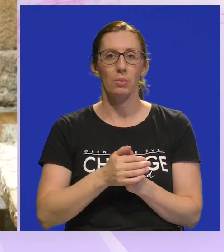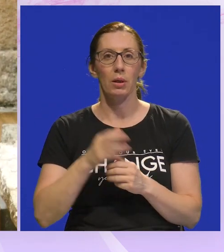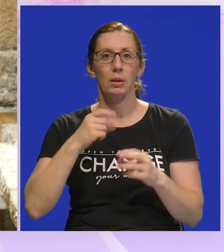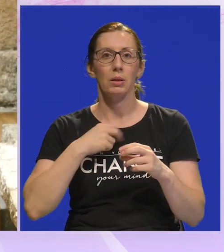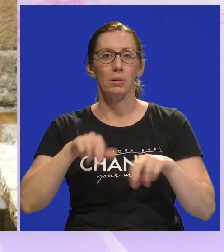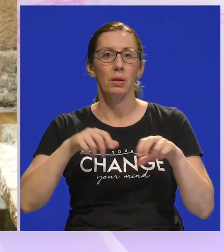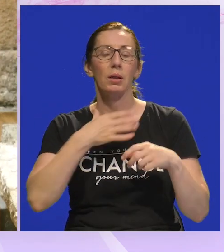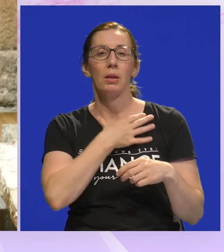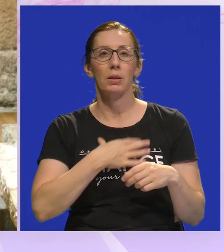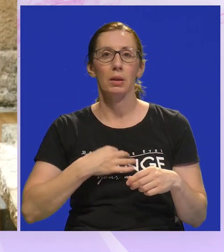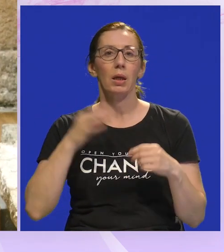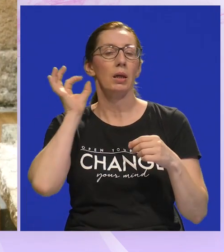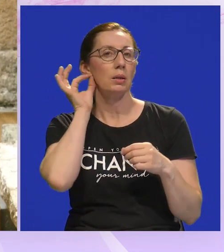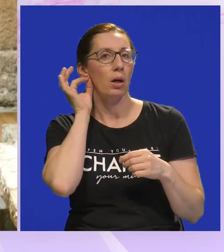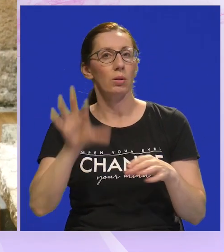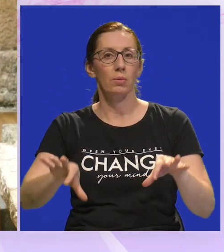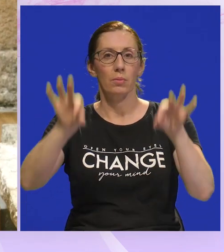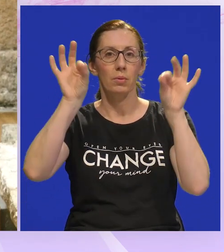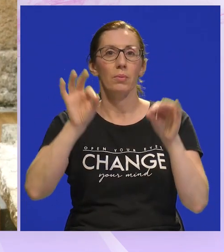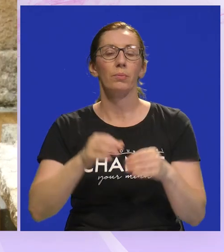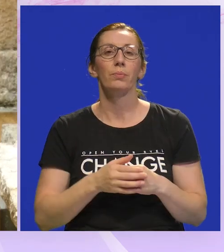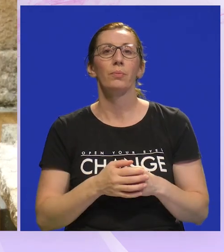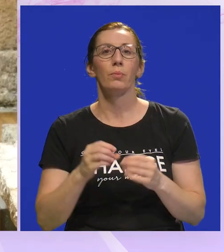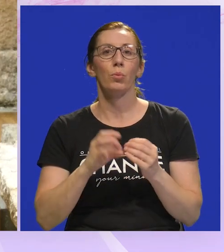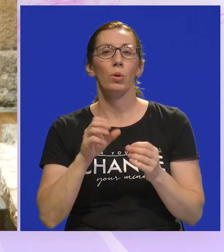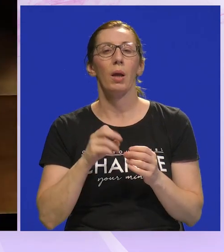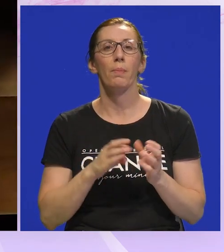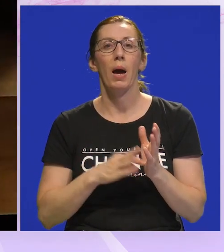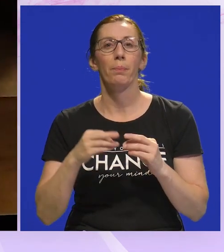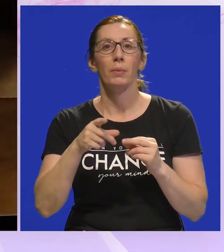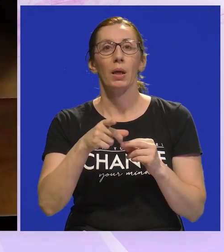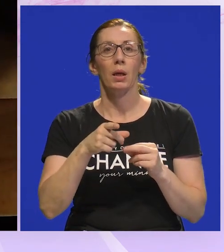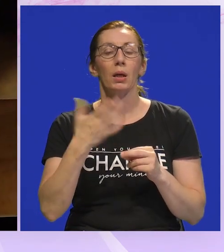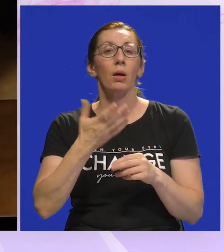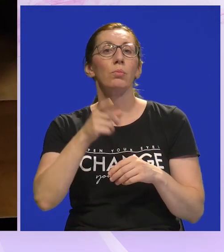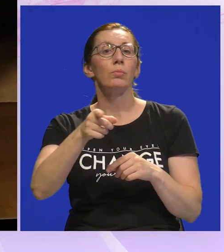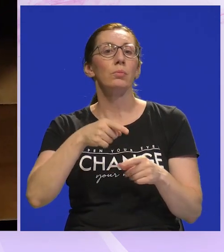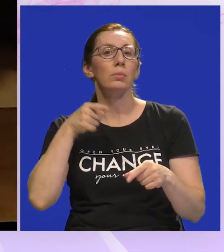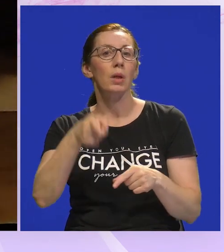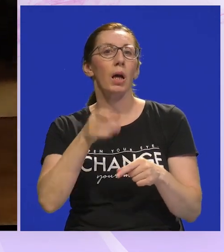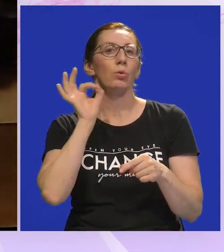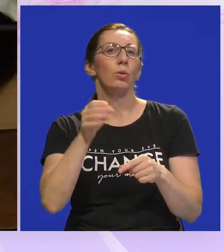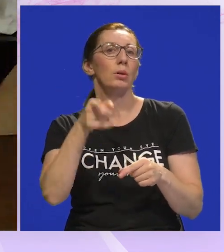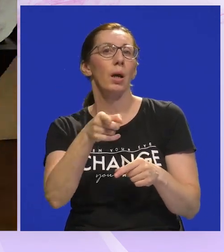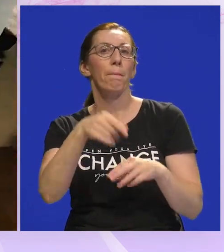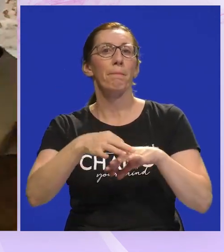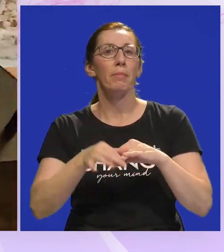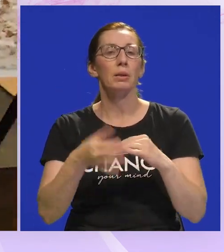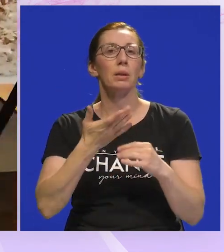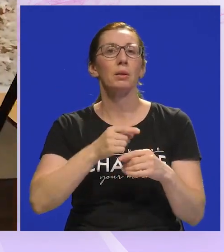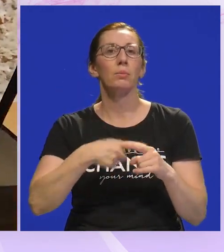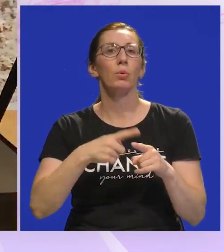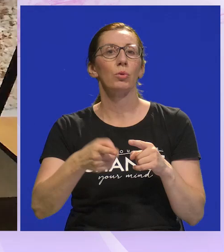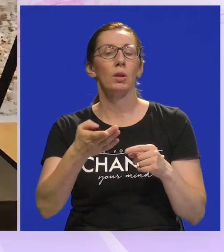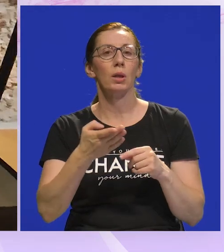prezentirali naušnice i ogrlicu koje su nađene na groblju u Burlama. Zbog čega ste se odlučili baš za taj prsten? Pa